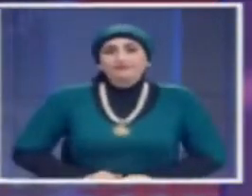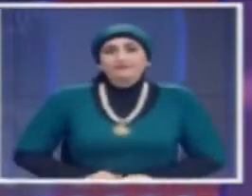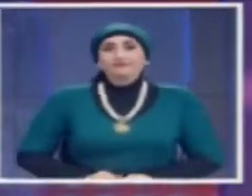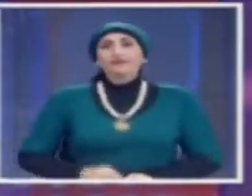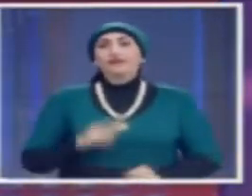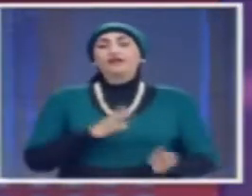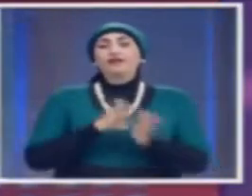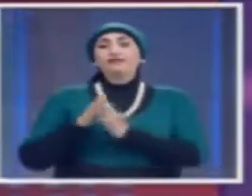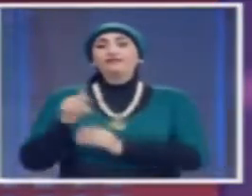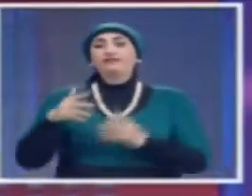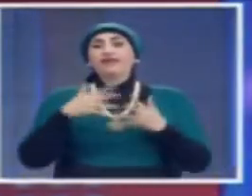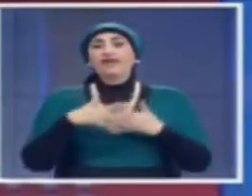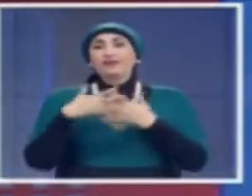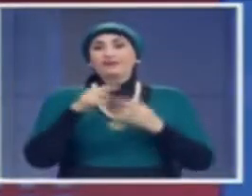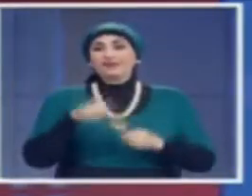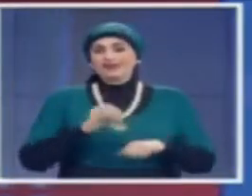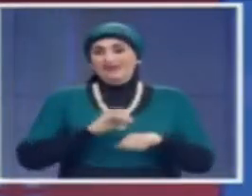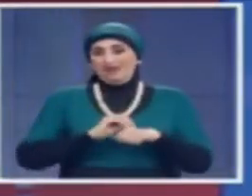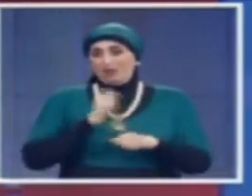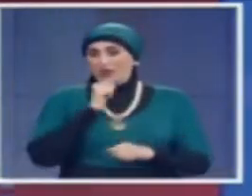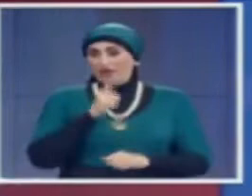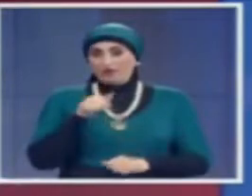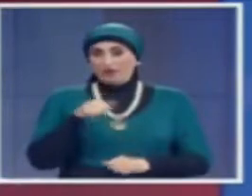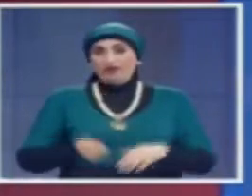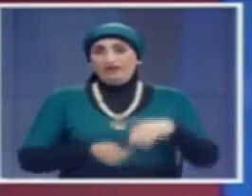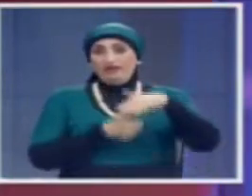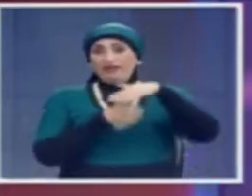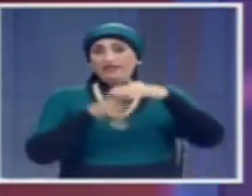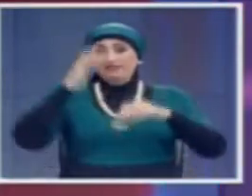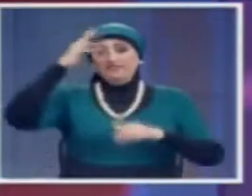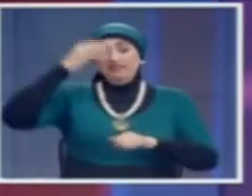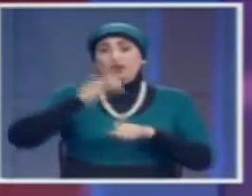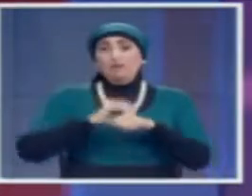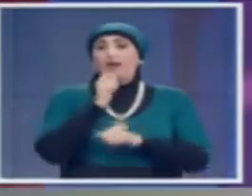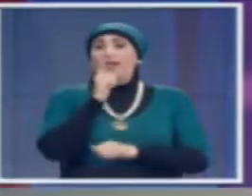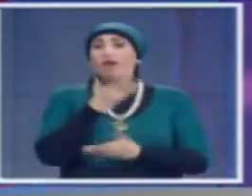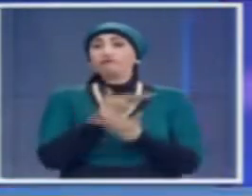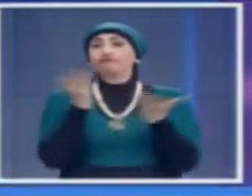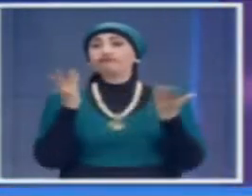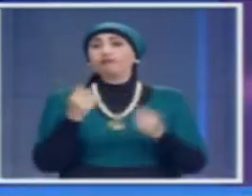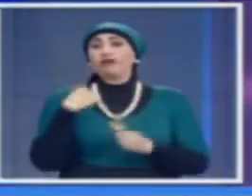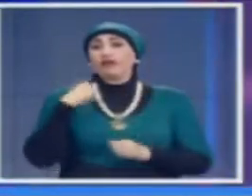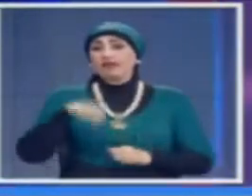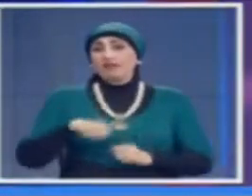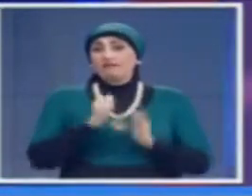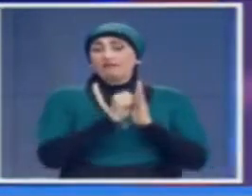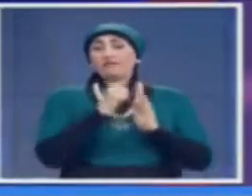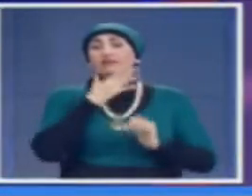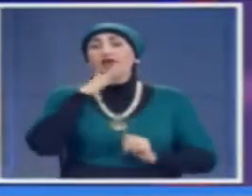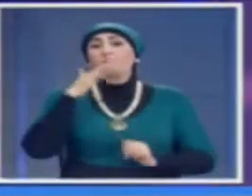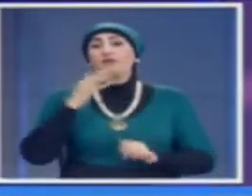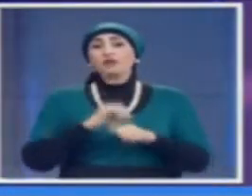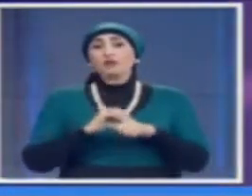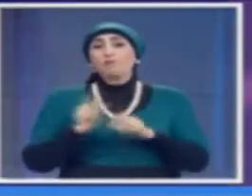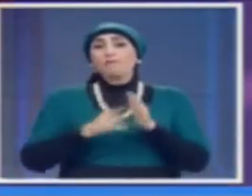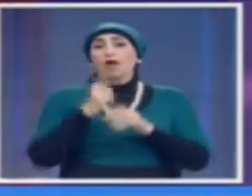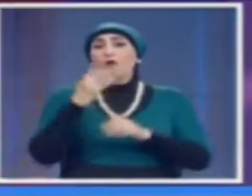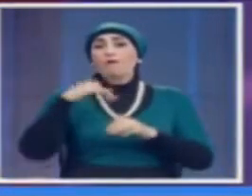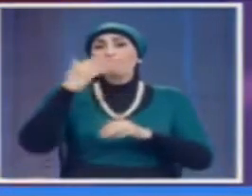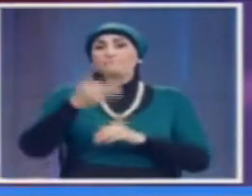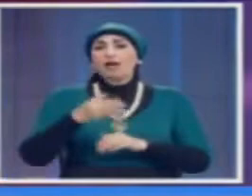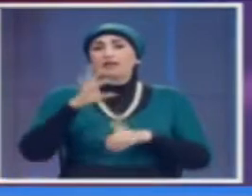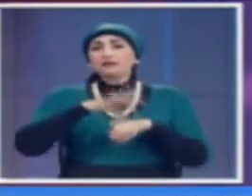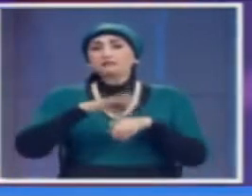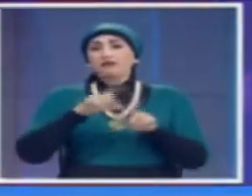في الولايات المتحدة الأمريكية يلقي الرئيس الأمريكي دونالد ترامب خطابا عاما اليوم في البيت الأبيض للمرة الأولى منذ